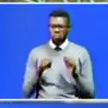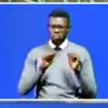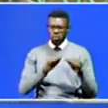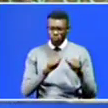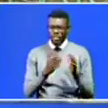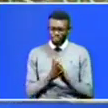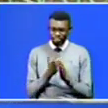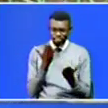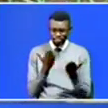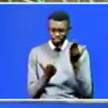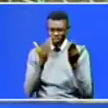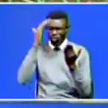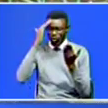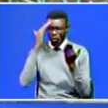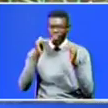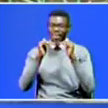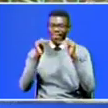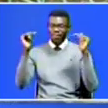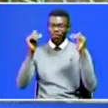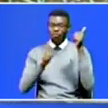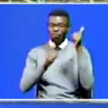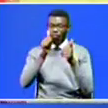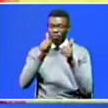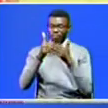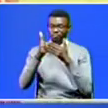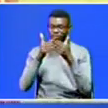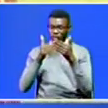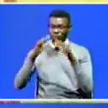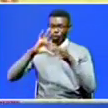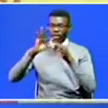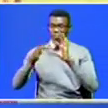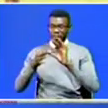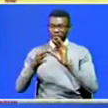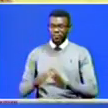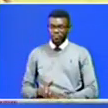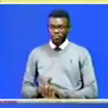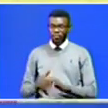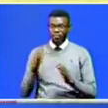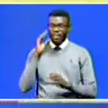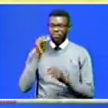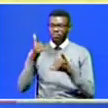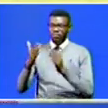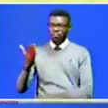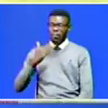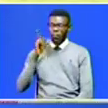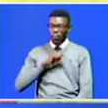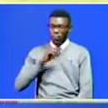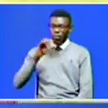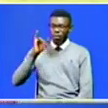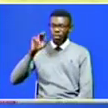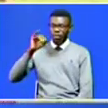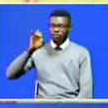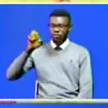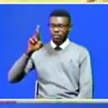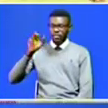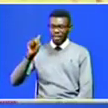Tunaweza jipima tujue mahali tumefika kabla tuende ile ya Olympic qualifiers. With the return of experienced players the likes of Collins and Jera and the